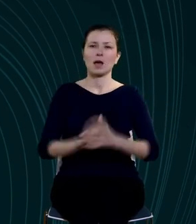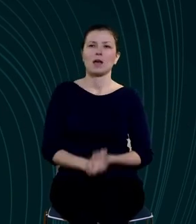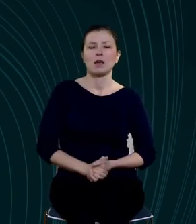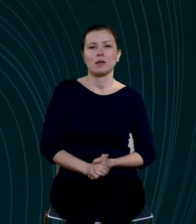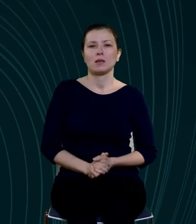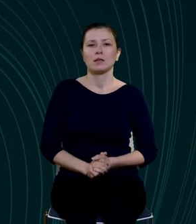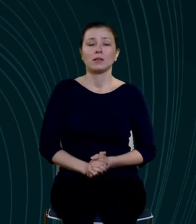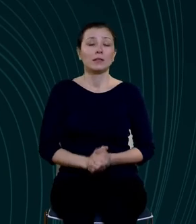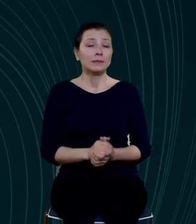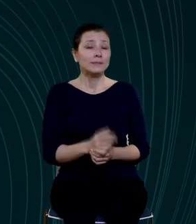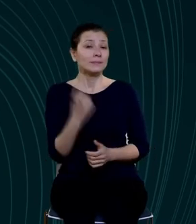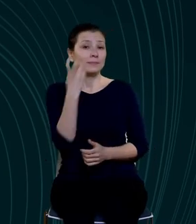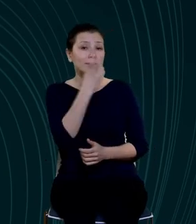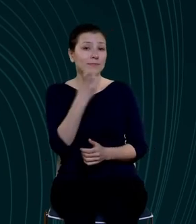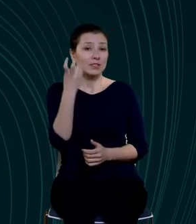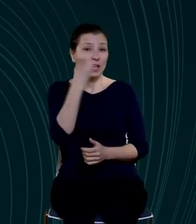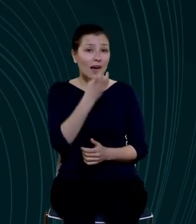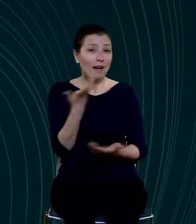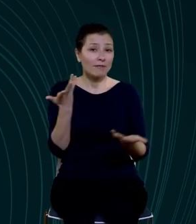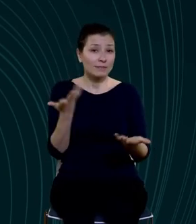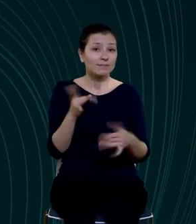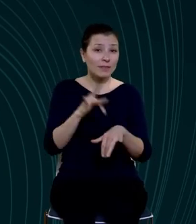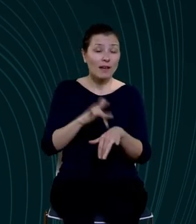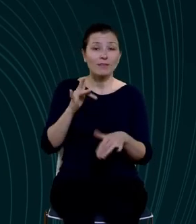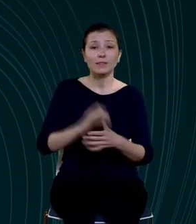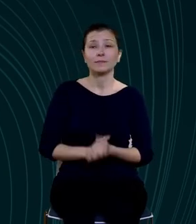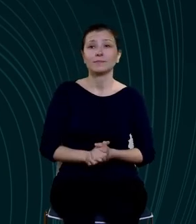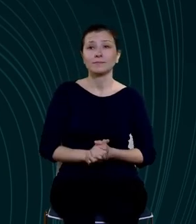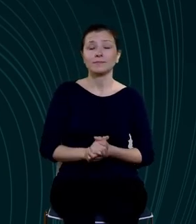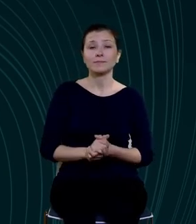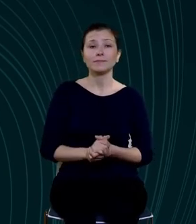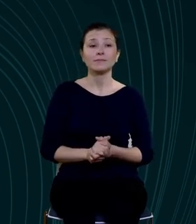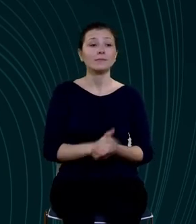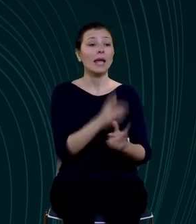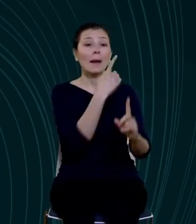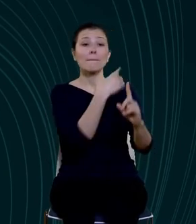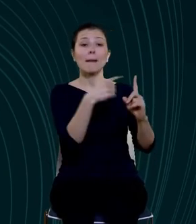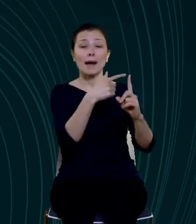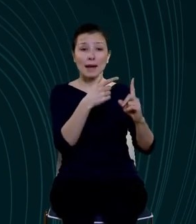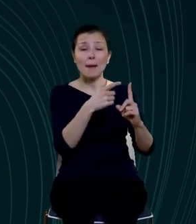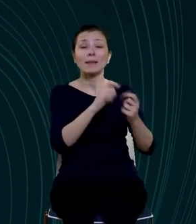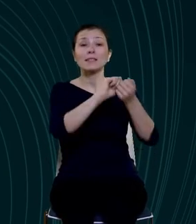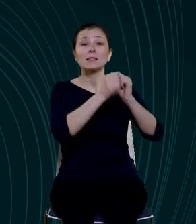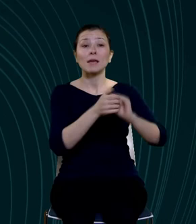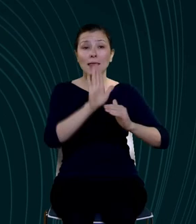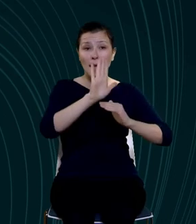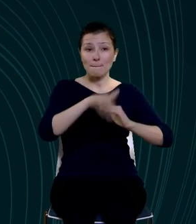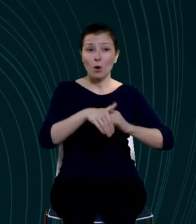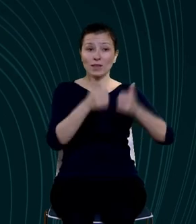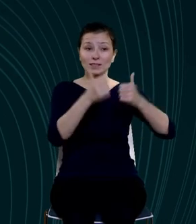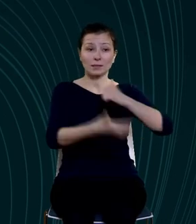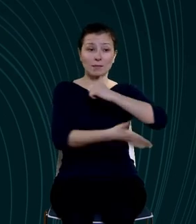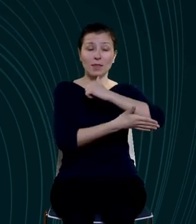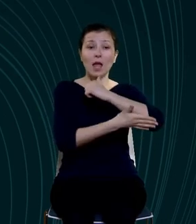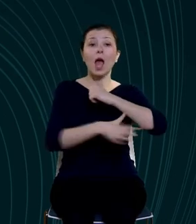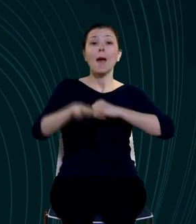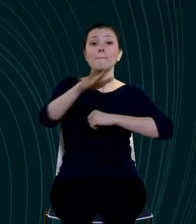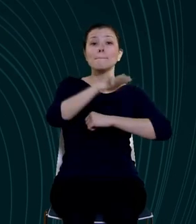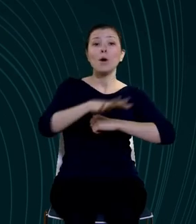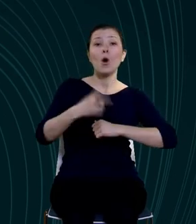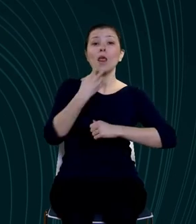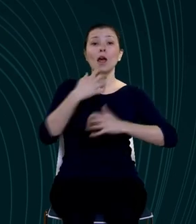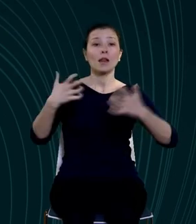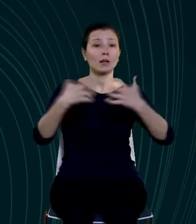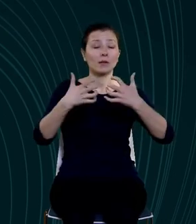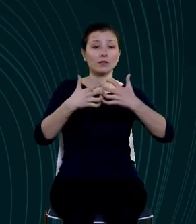wniosek widać, że po zmianie parametrów stacji bazowej pole elektromagnetyczne